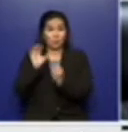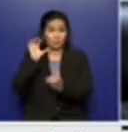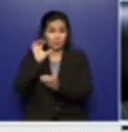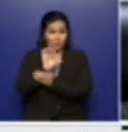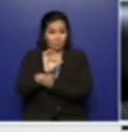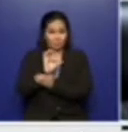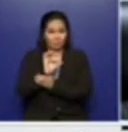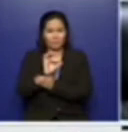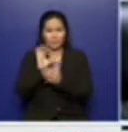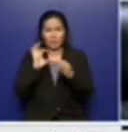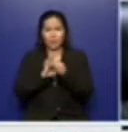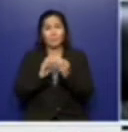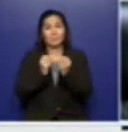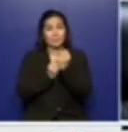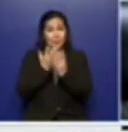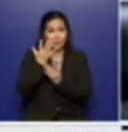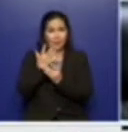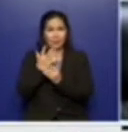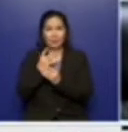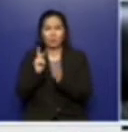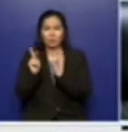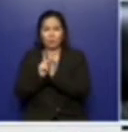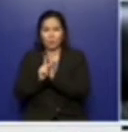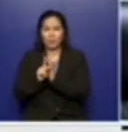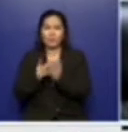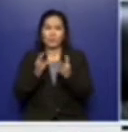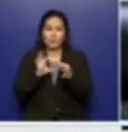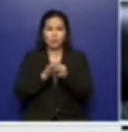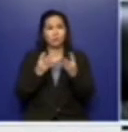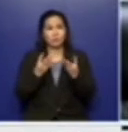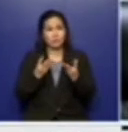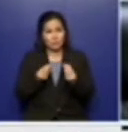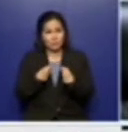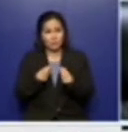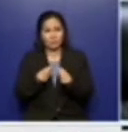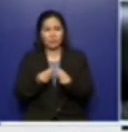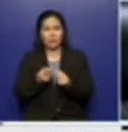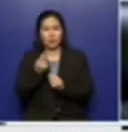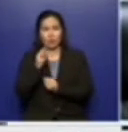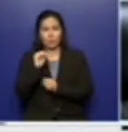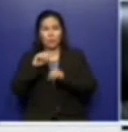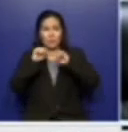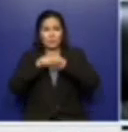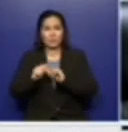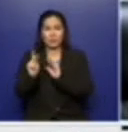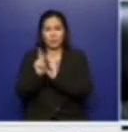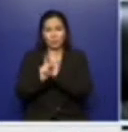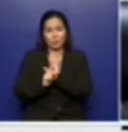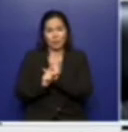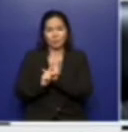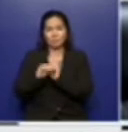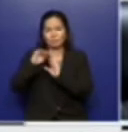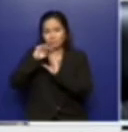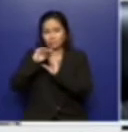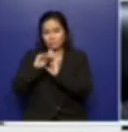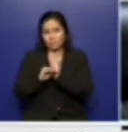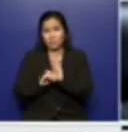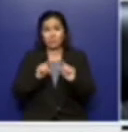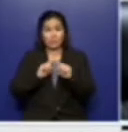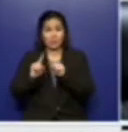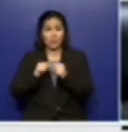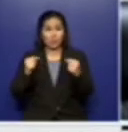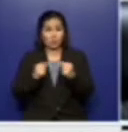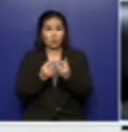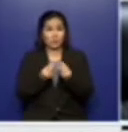ไม้เกี่ยวกับที่ดินเกี่ยวกับมติคณะรัฐมนตรีที่เกี่ยวกับการแบ่งเขต